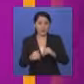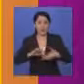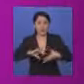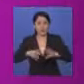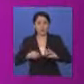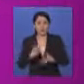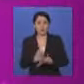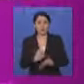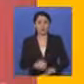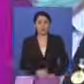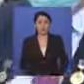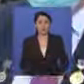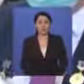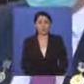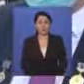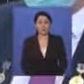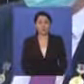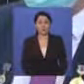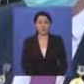отыр.